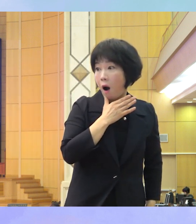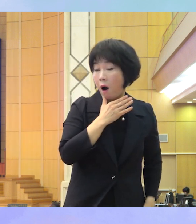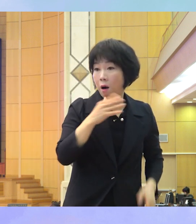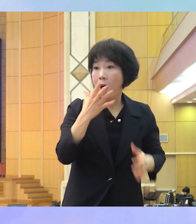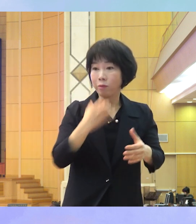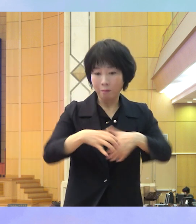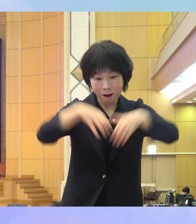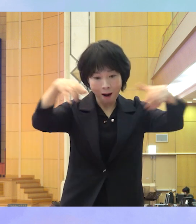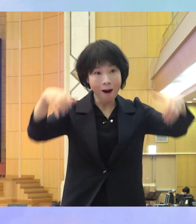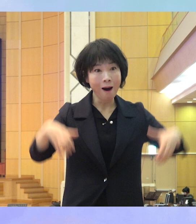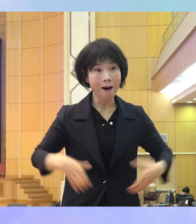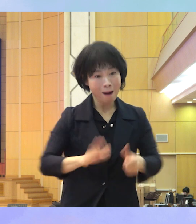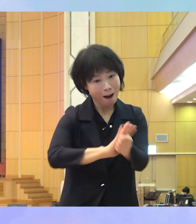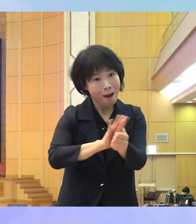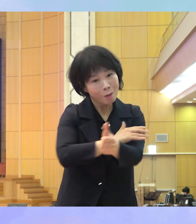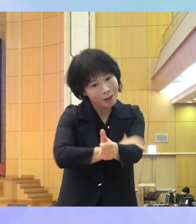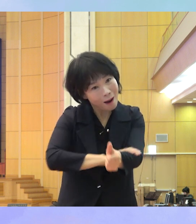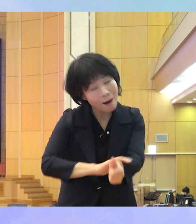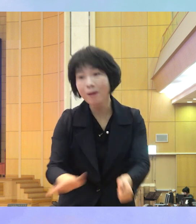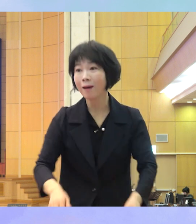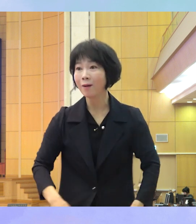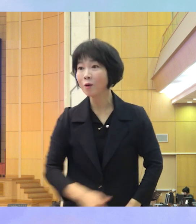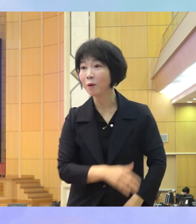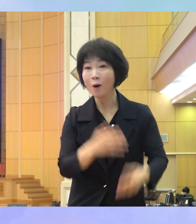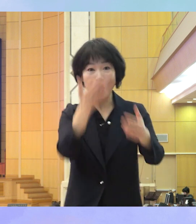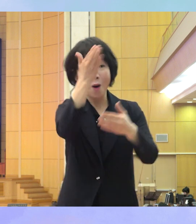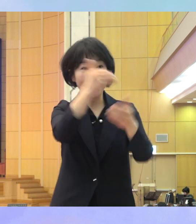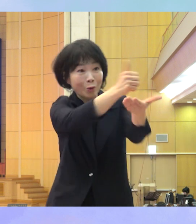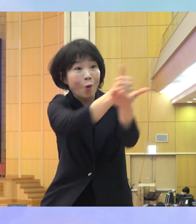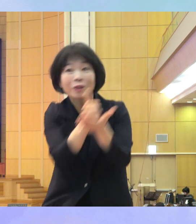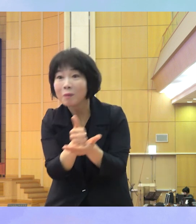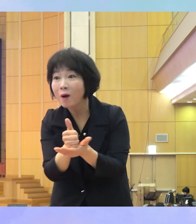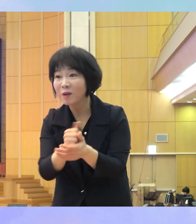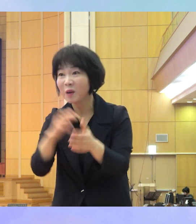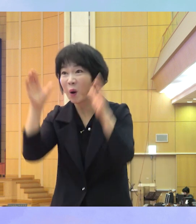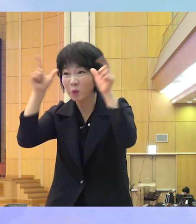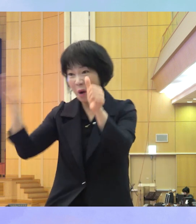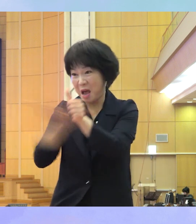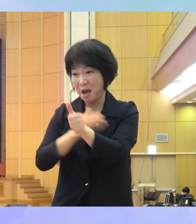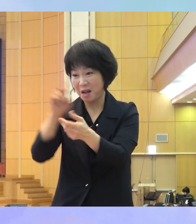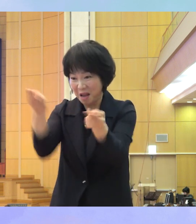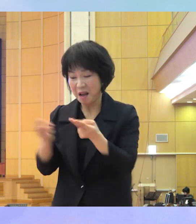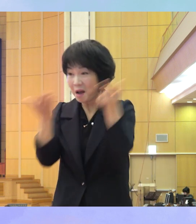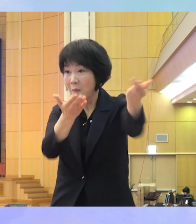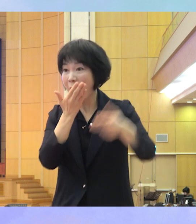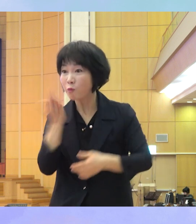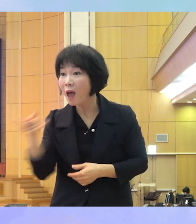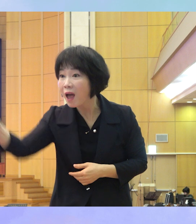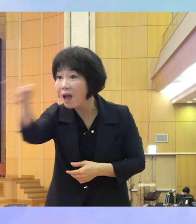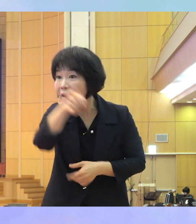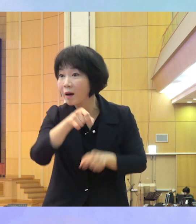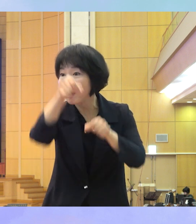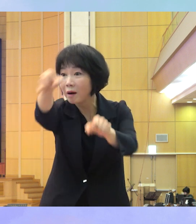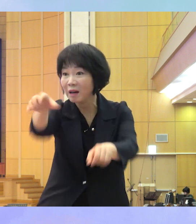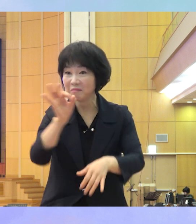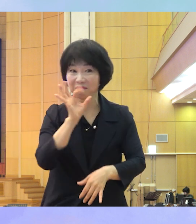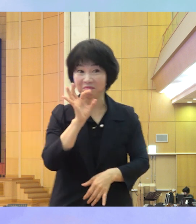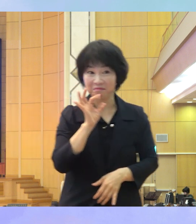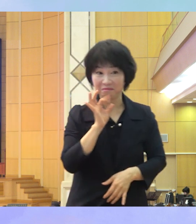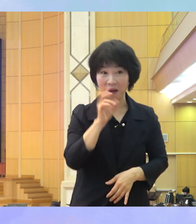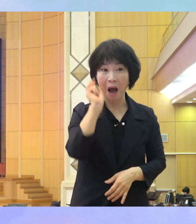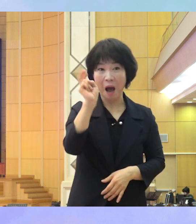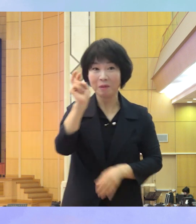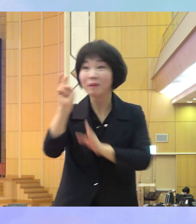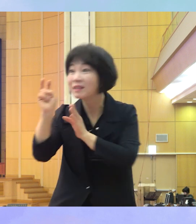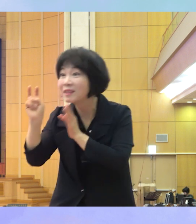걸 알아도요, 대접한다고 소 잡는 사람 한 번도 못 봤어요. 그렇죠? 아니,